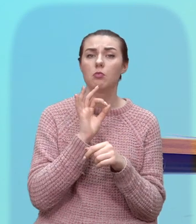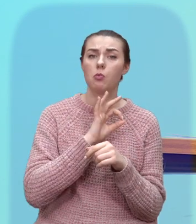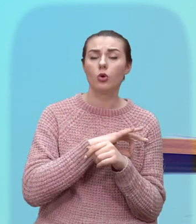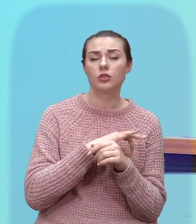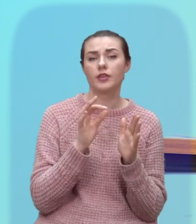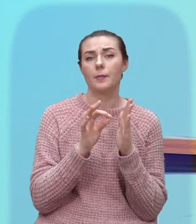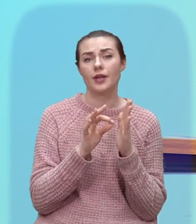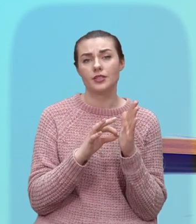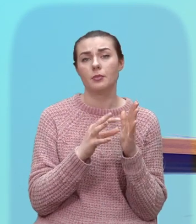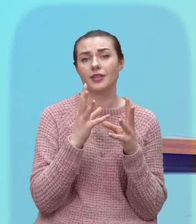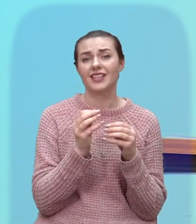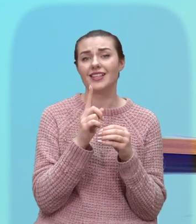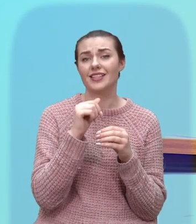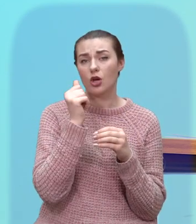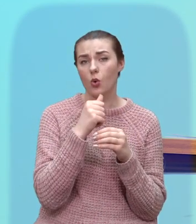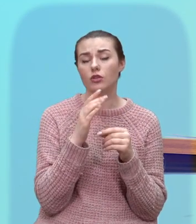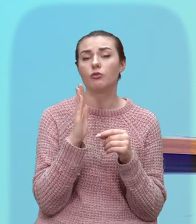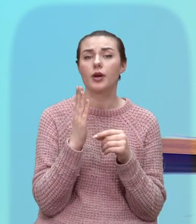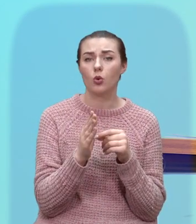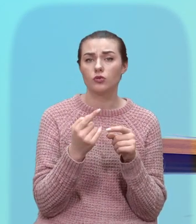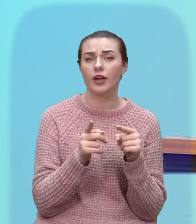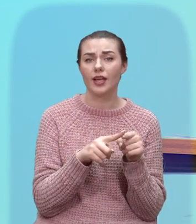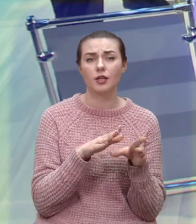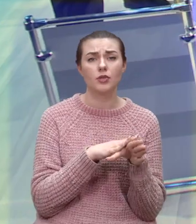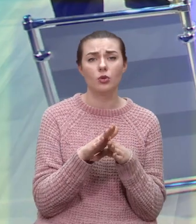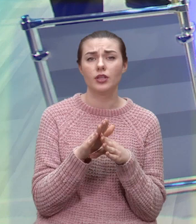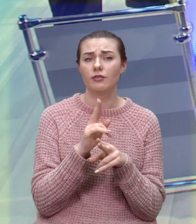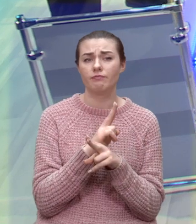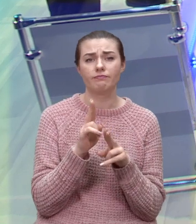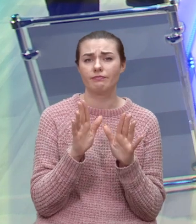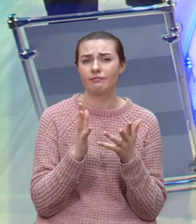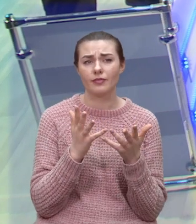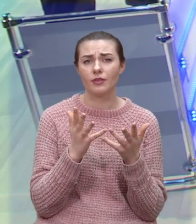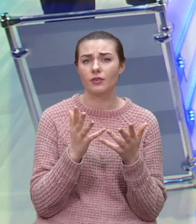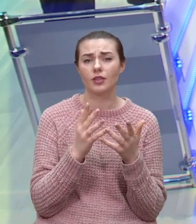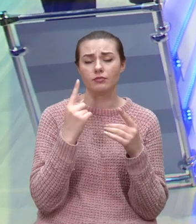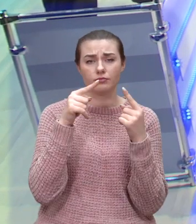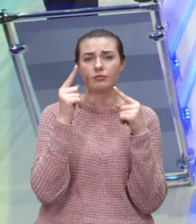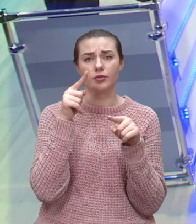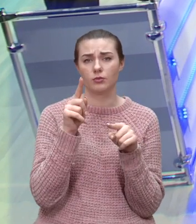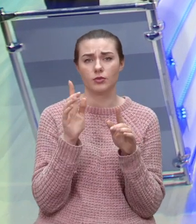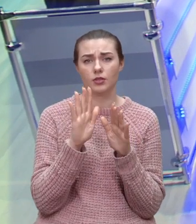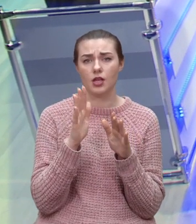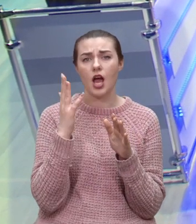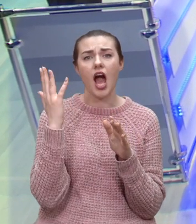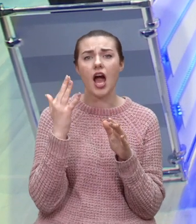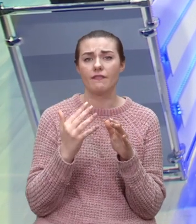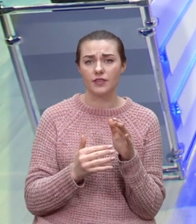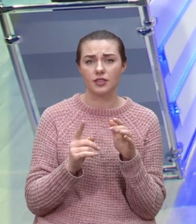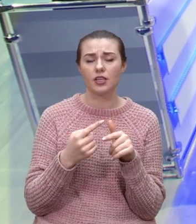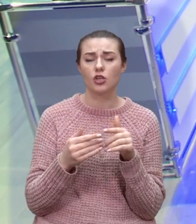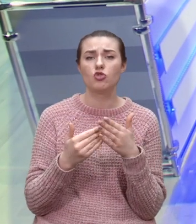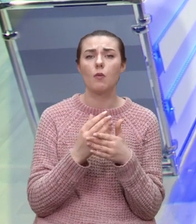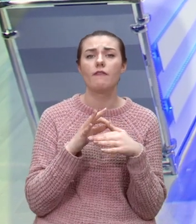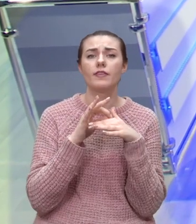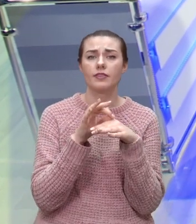использование принципа день за год в пророчествах это абсолютно не какое-то изобретение адвентисткое